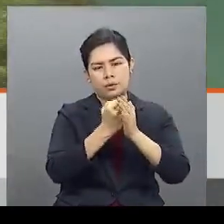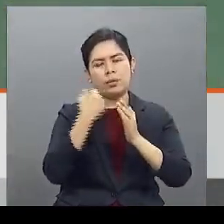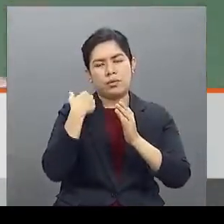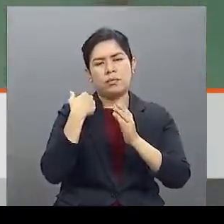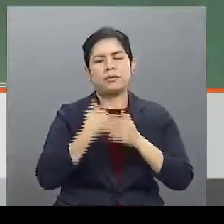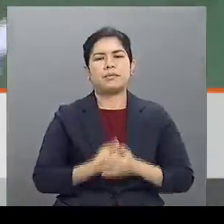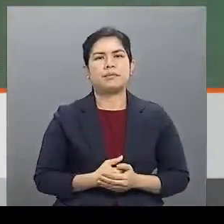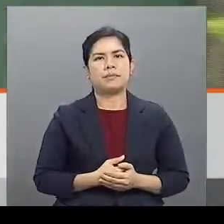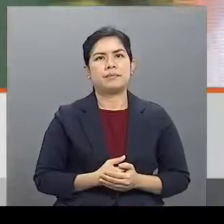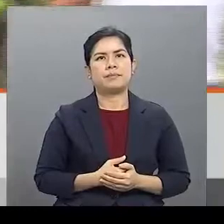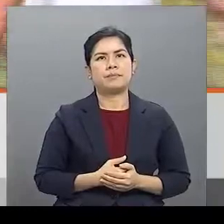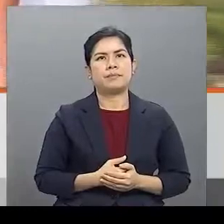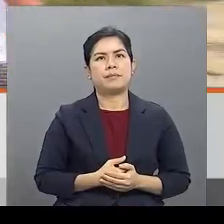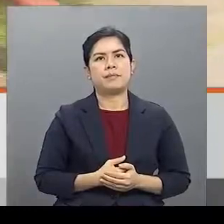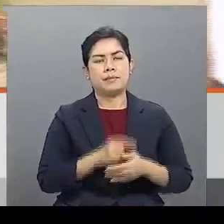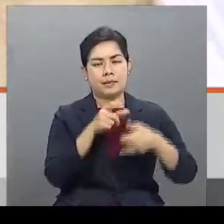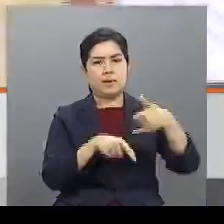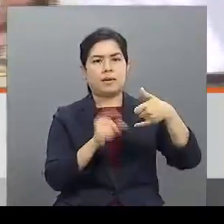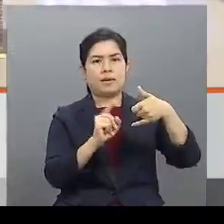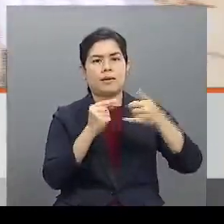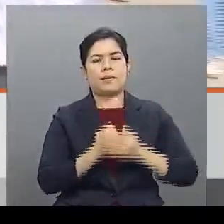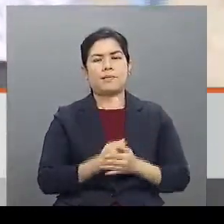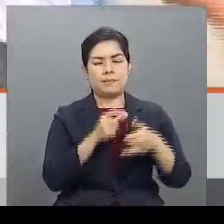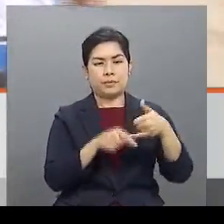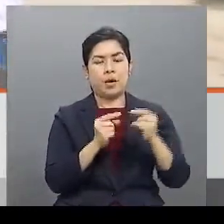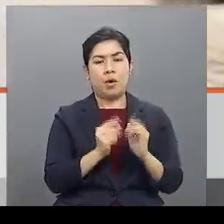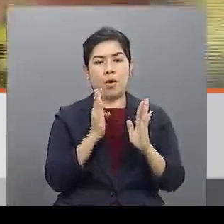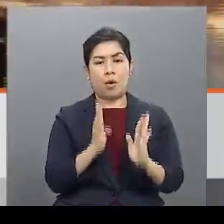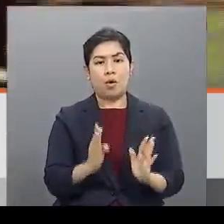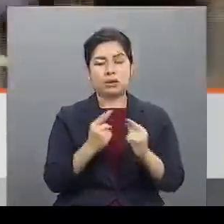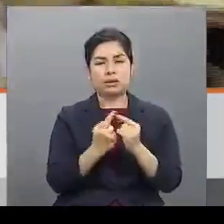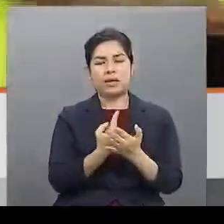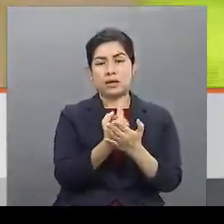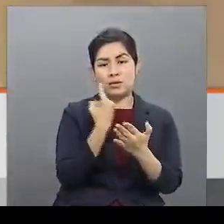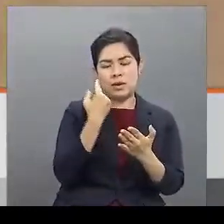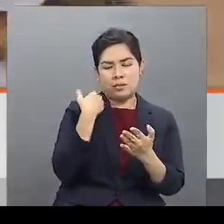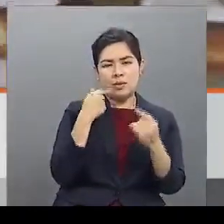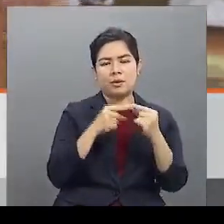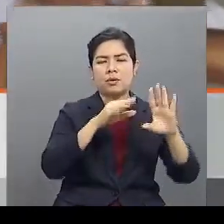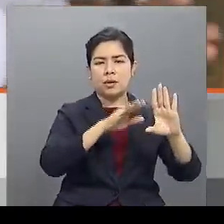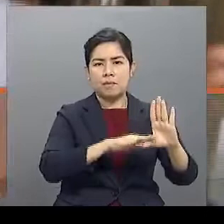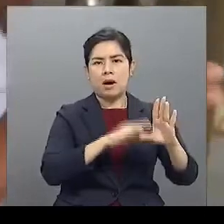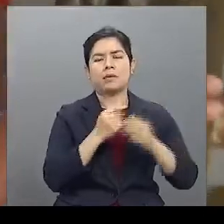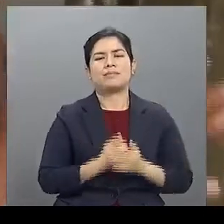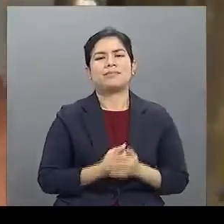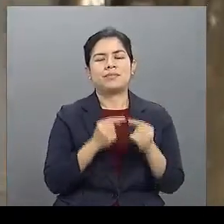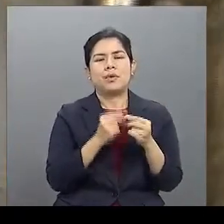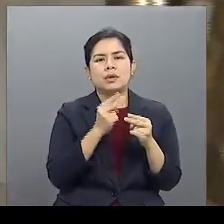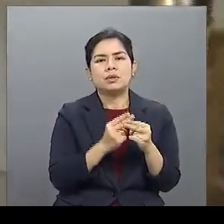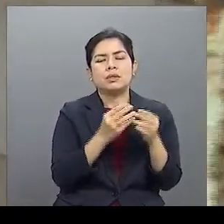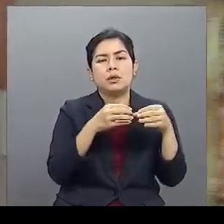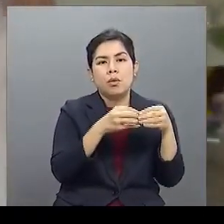นางสุชาดาพรรณราหนึ่งในสี่ผู้สมัครนายกเทศมนตรีเมืองสุไหงโกลกในนามทีมรักโกลกซึ่งเป็นแชมป์เก่า2